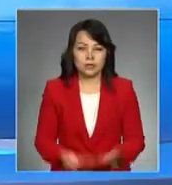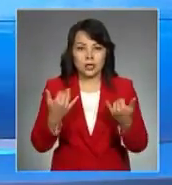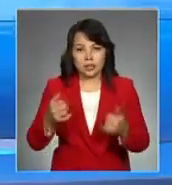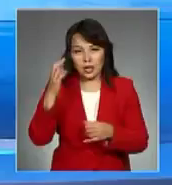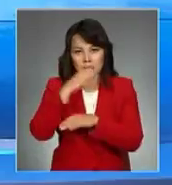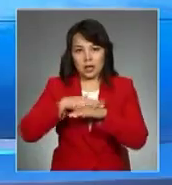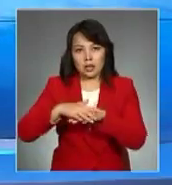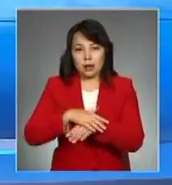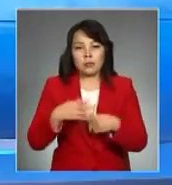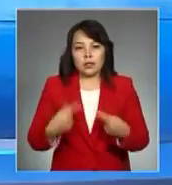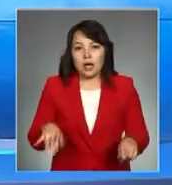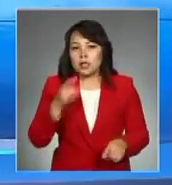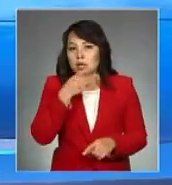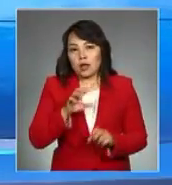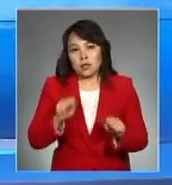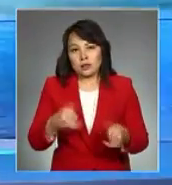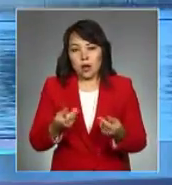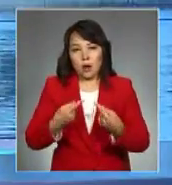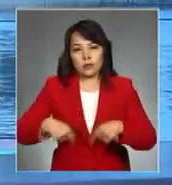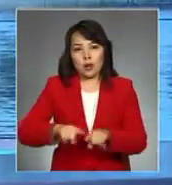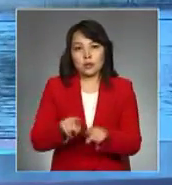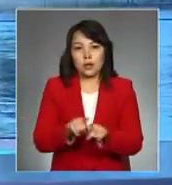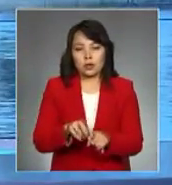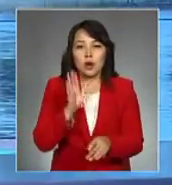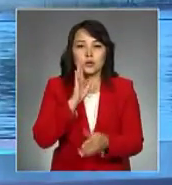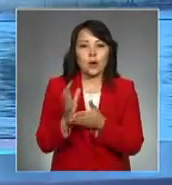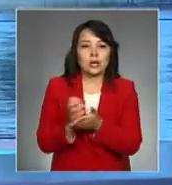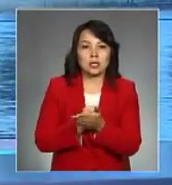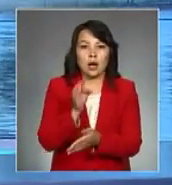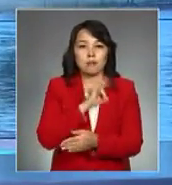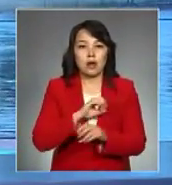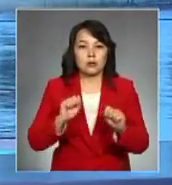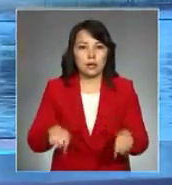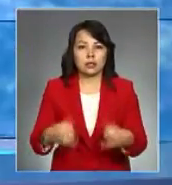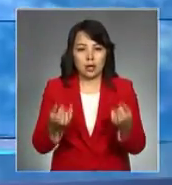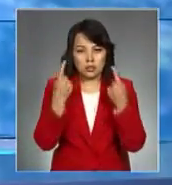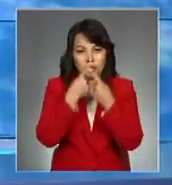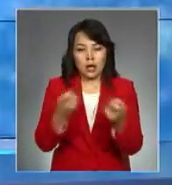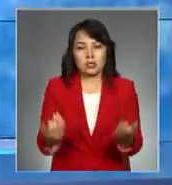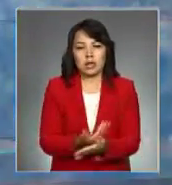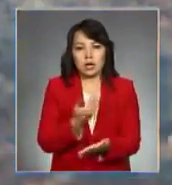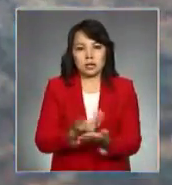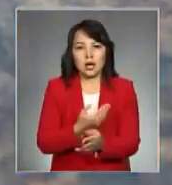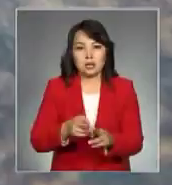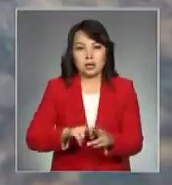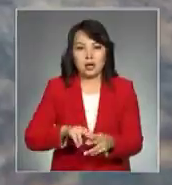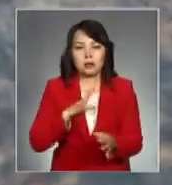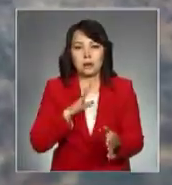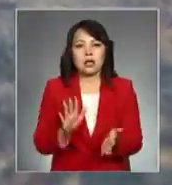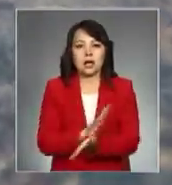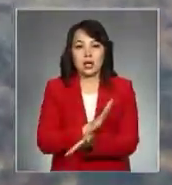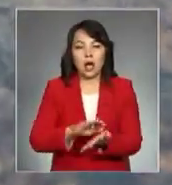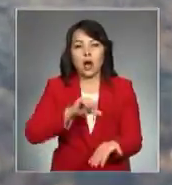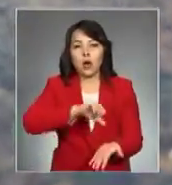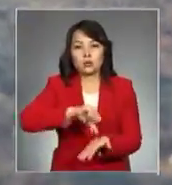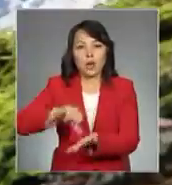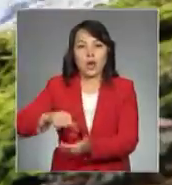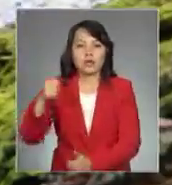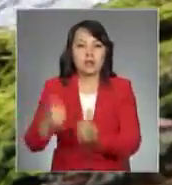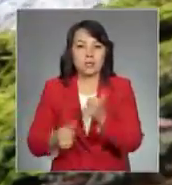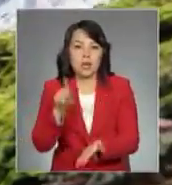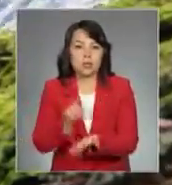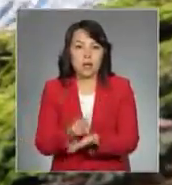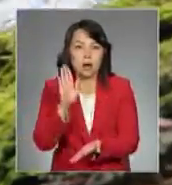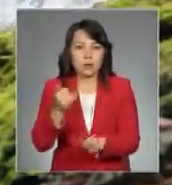Енді еліміздегі кез келген қоғамдық ұйым өкілі де су ресурстарын пайдалану туралы тың жобасы болса, гранттық конкурсқа қатыса алады. Ең